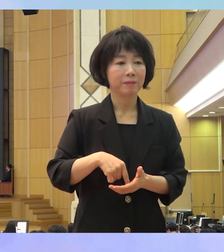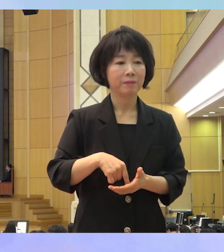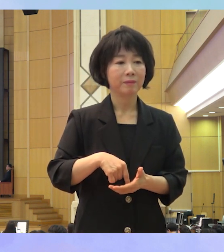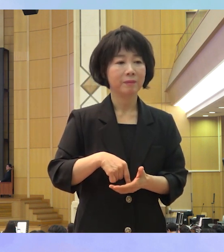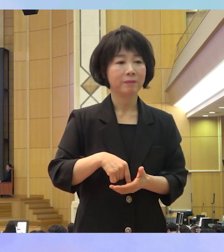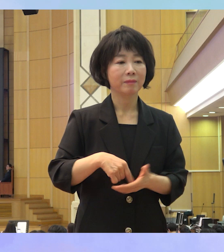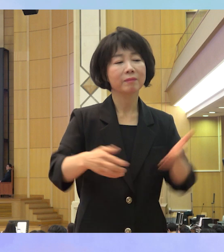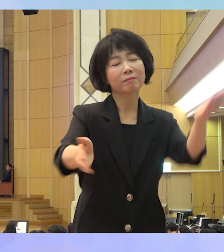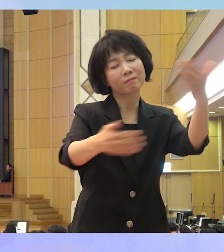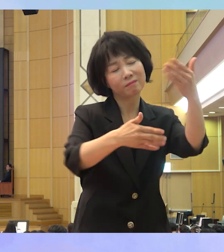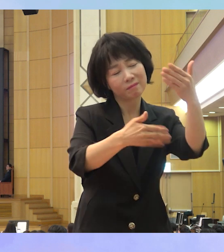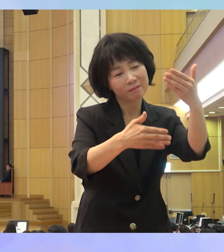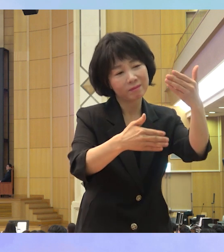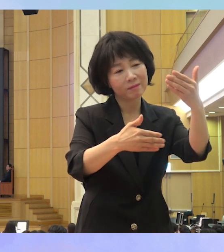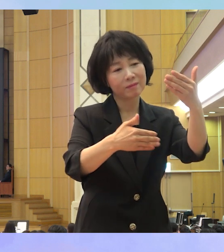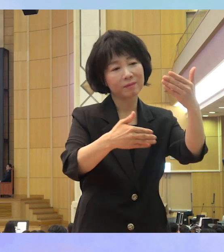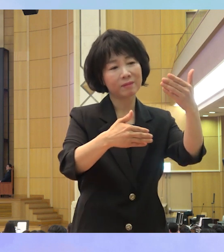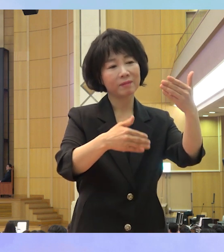감사합니다.